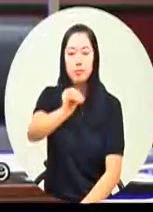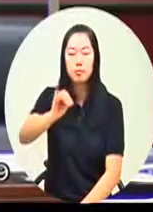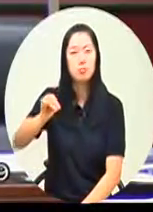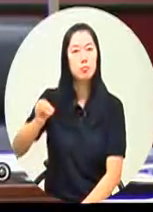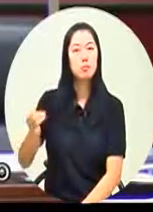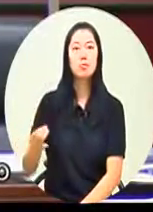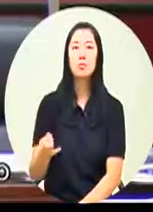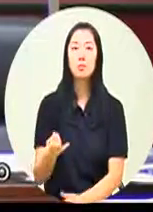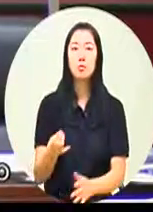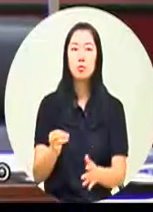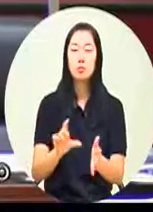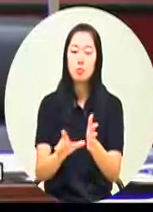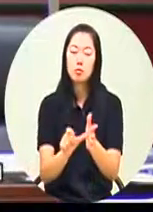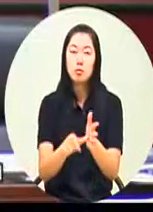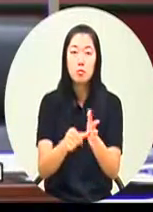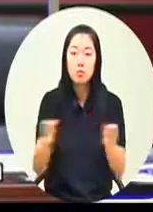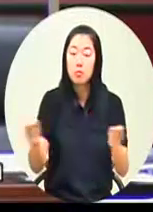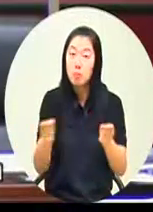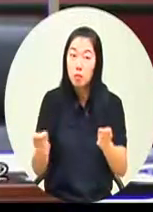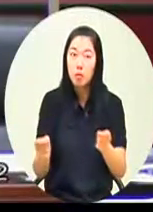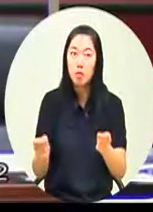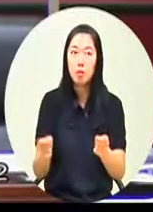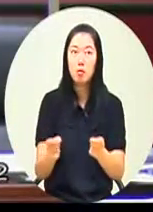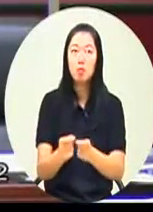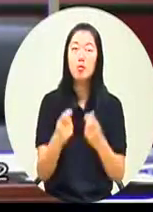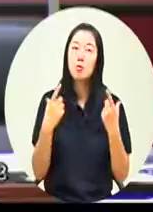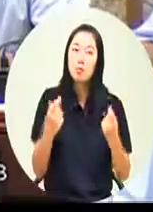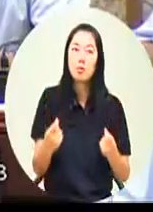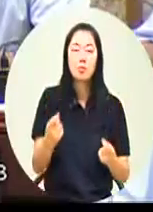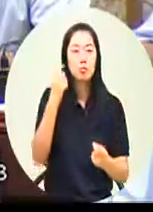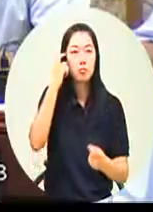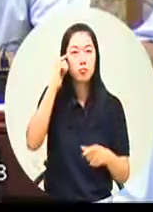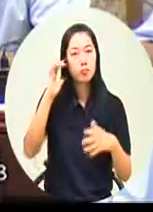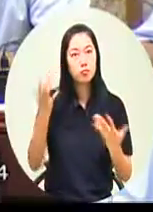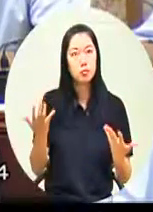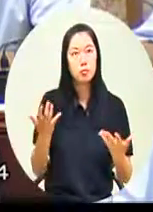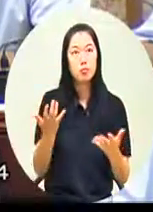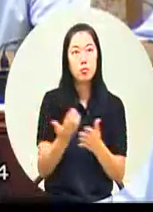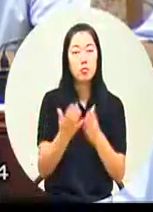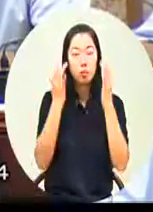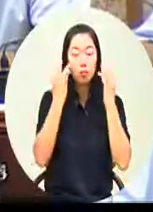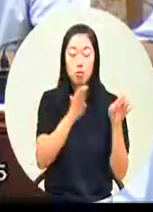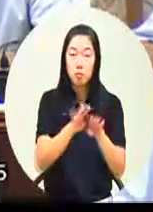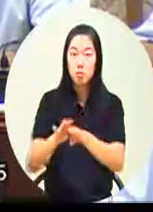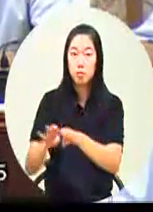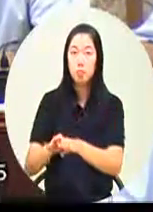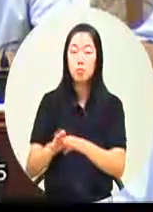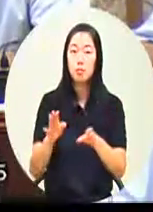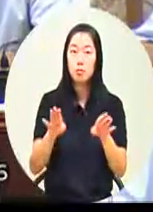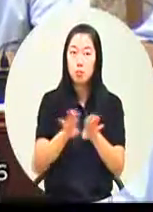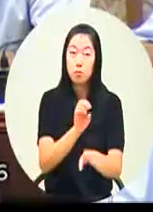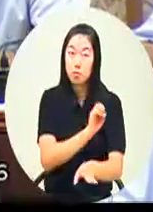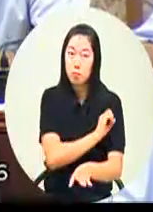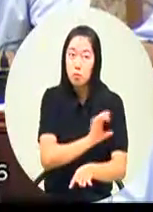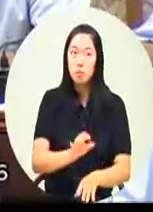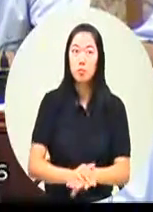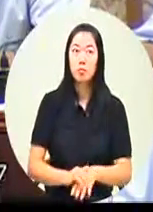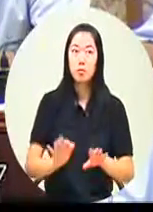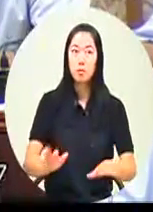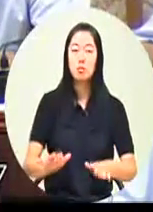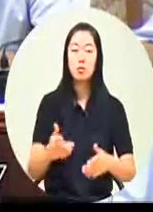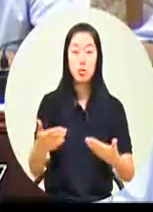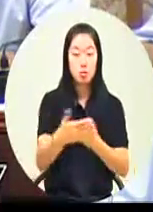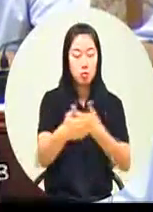久？ 我们原先是预定暑假结束之后要开始那个营运的部分，现在是没收